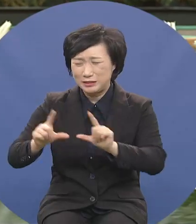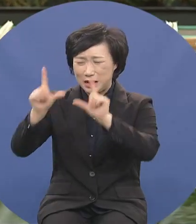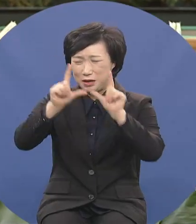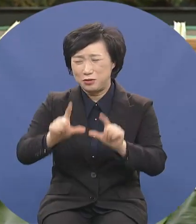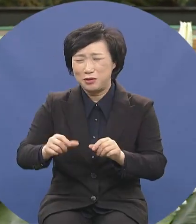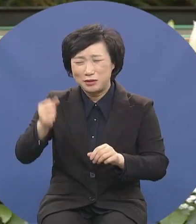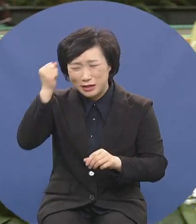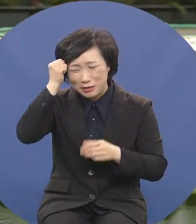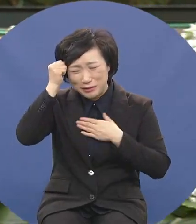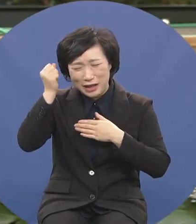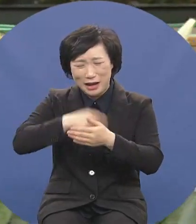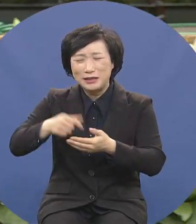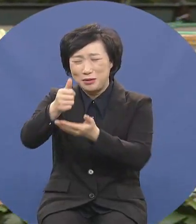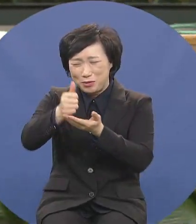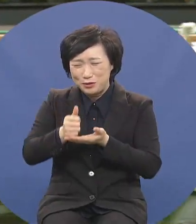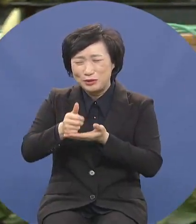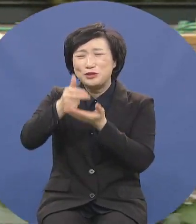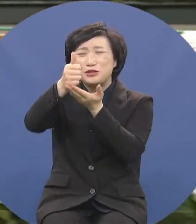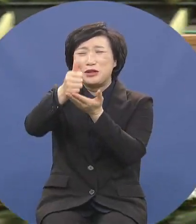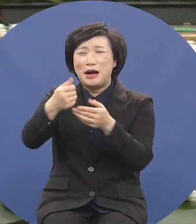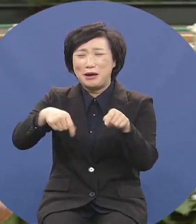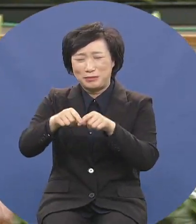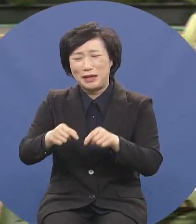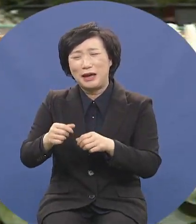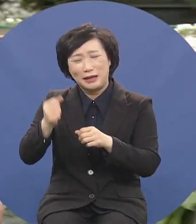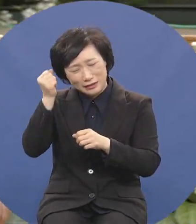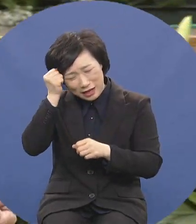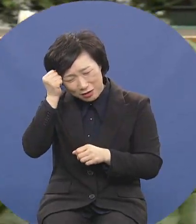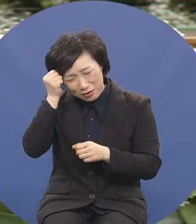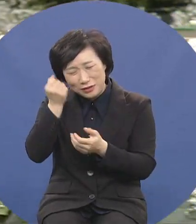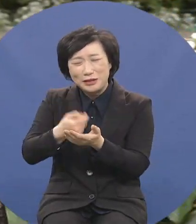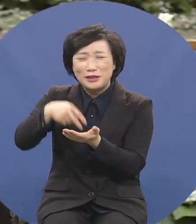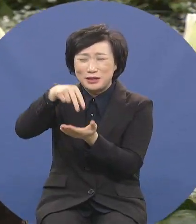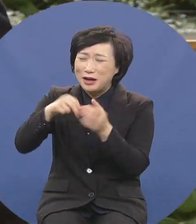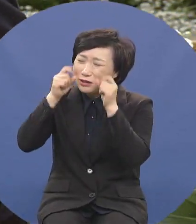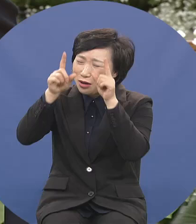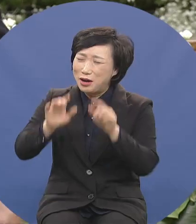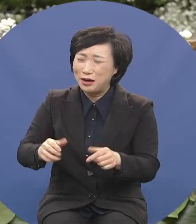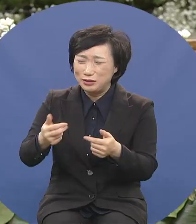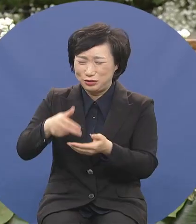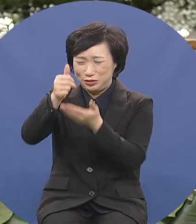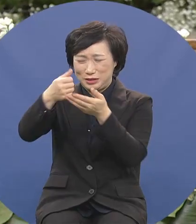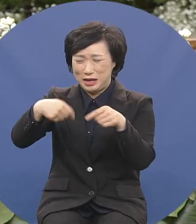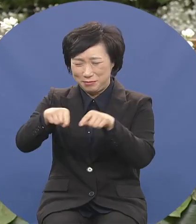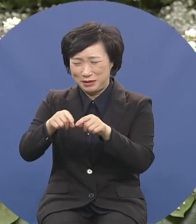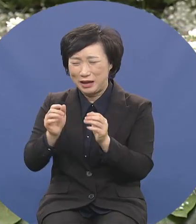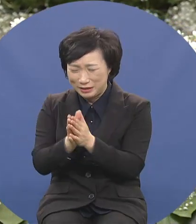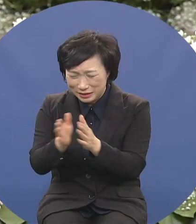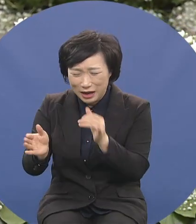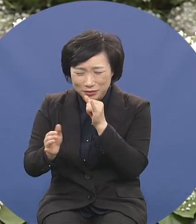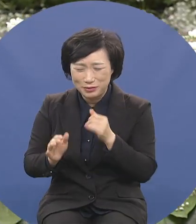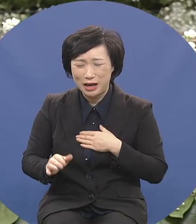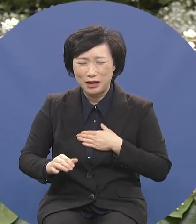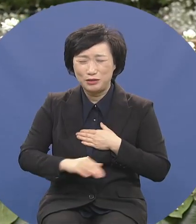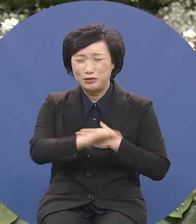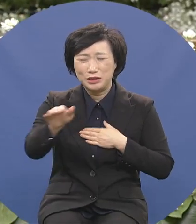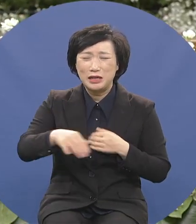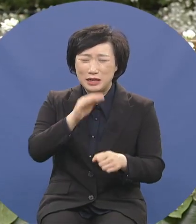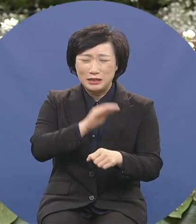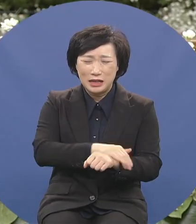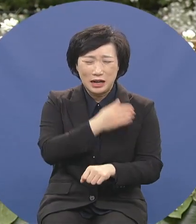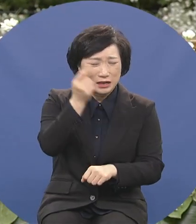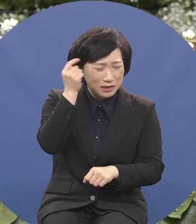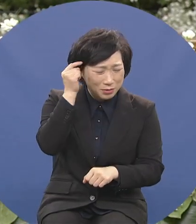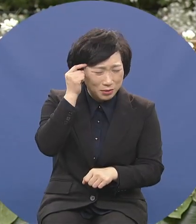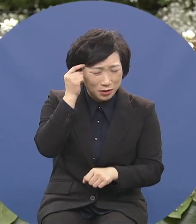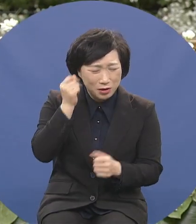계신 주님과 함께 자고 일어나는 것도 주님과 함께 일어납니다. 우리는 반드시 잘못된 생각에